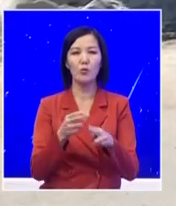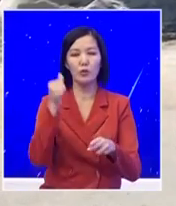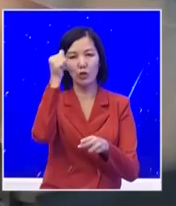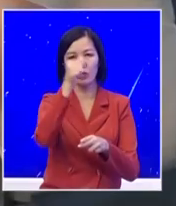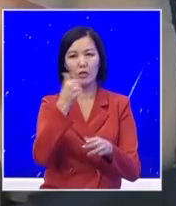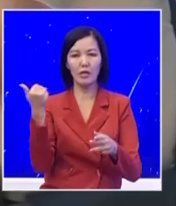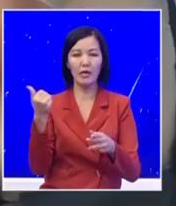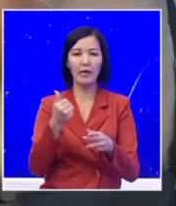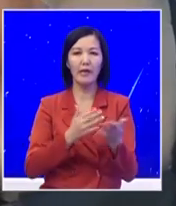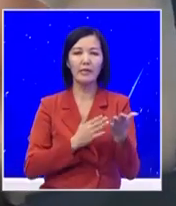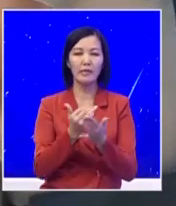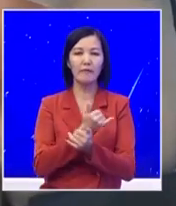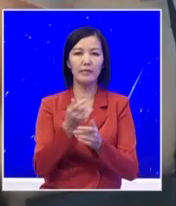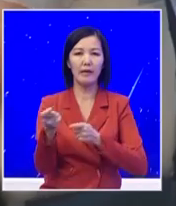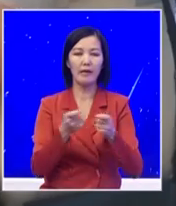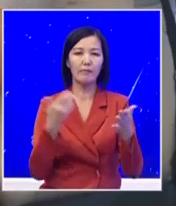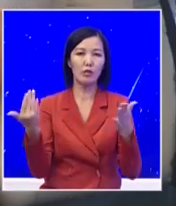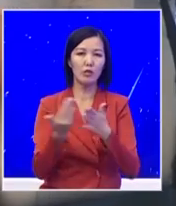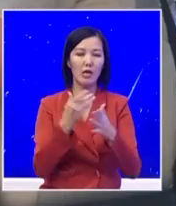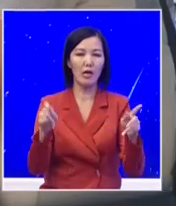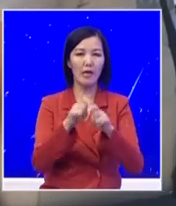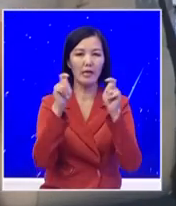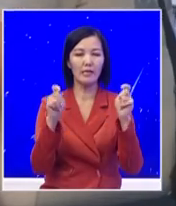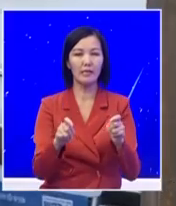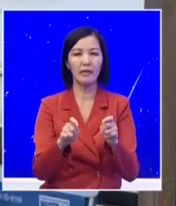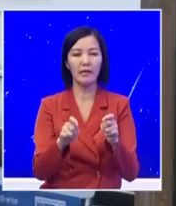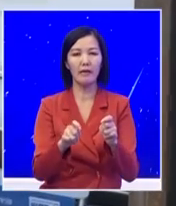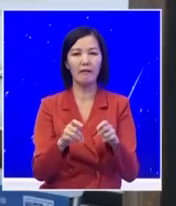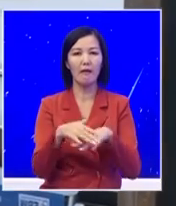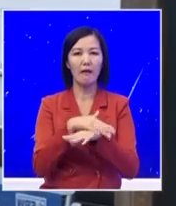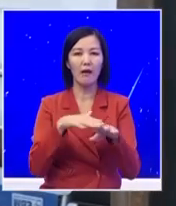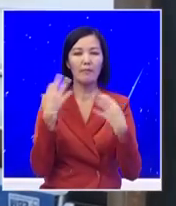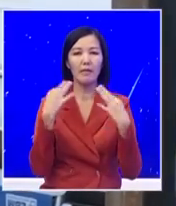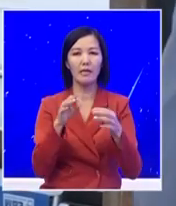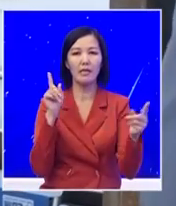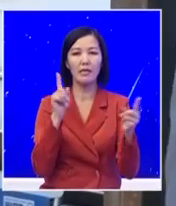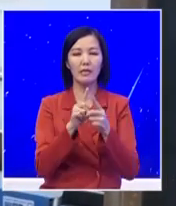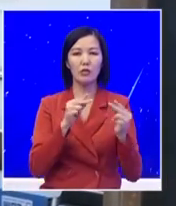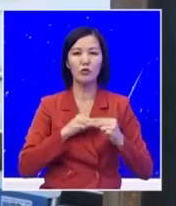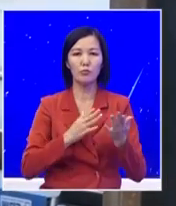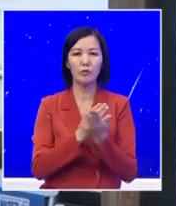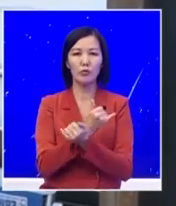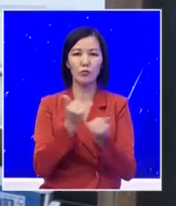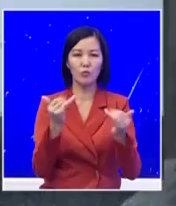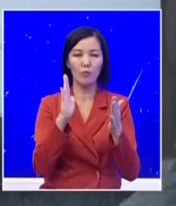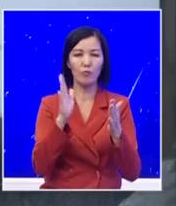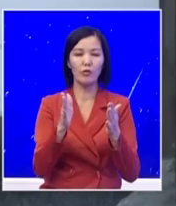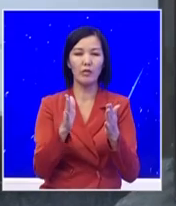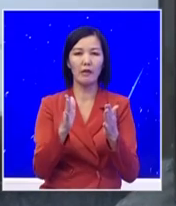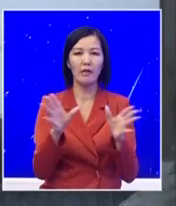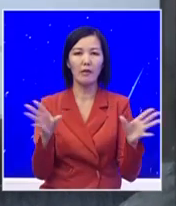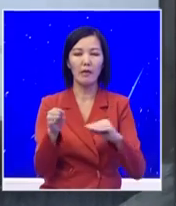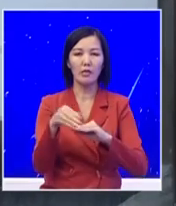қайта жаңғыртылып жатыр. Open Space форматына ауыстырылуда. Халықпен ашық кеңістікте жұмыс істеуге мүмкіндік береді. Яғни